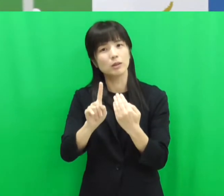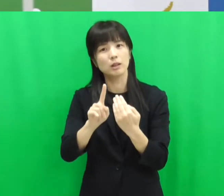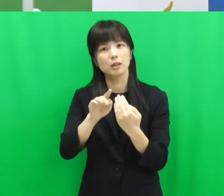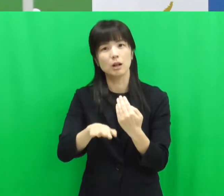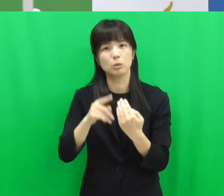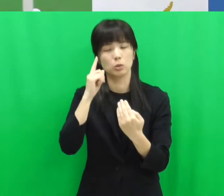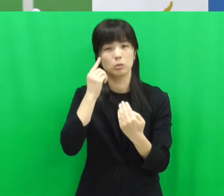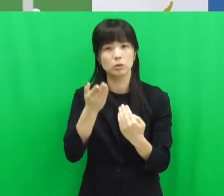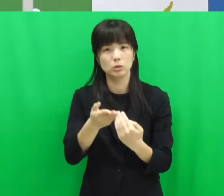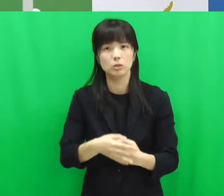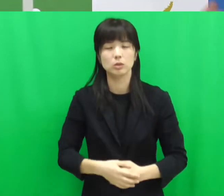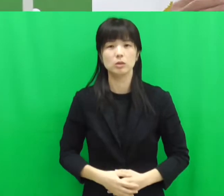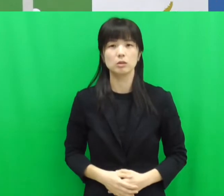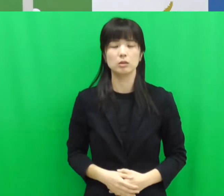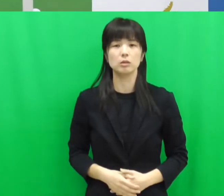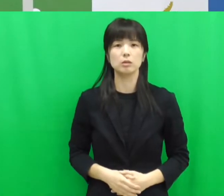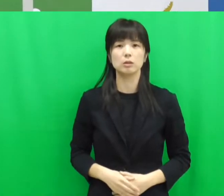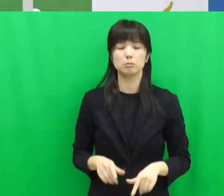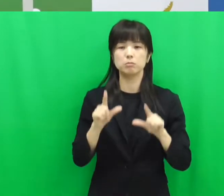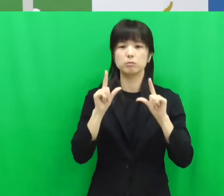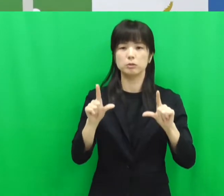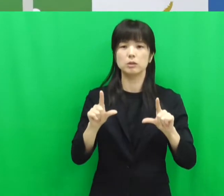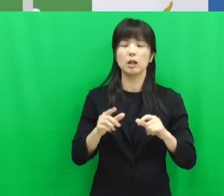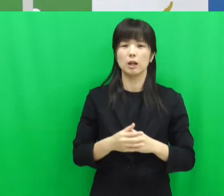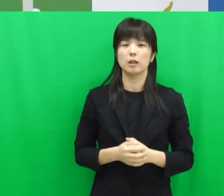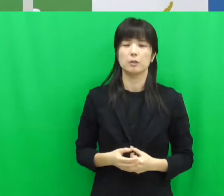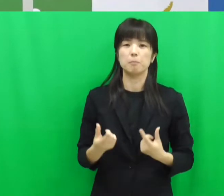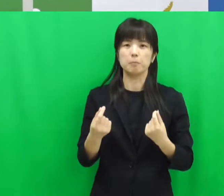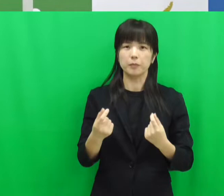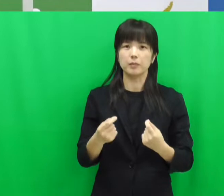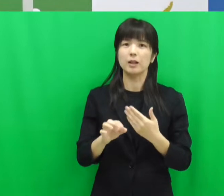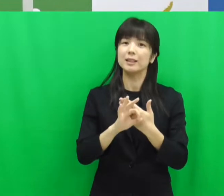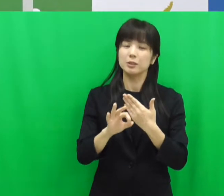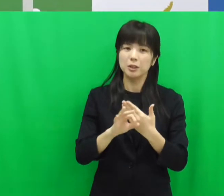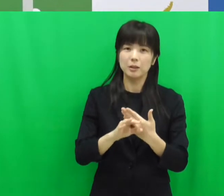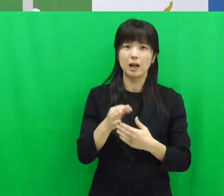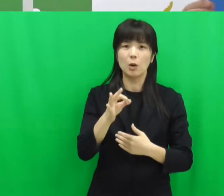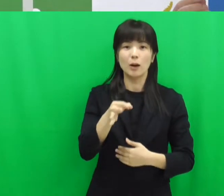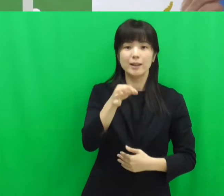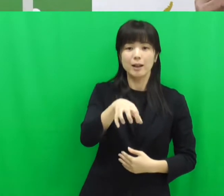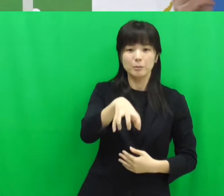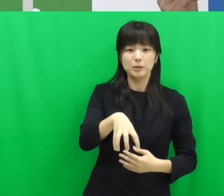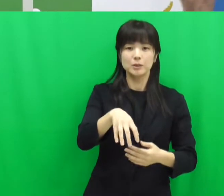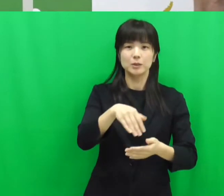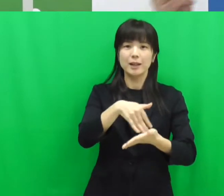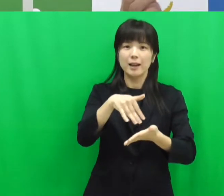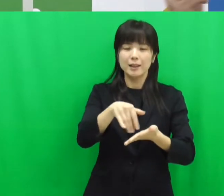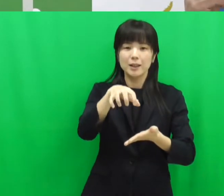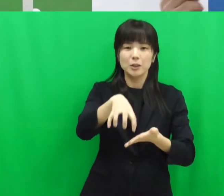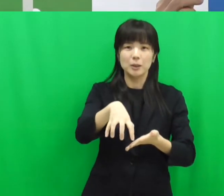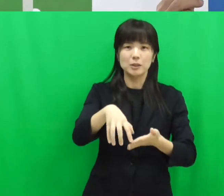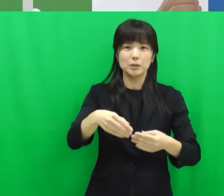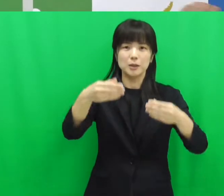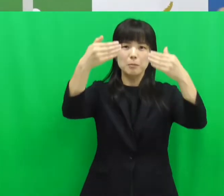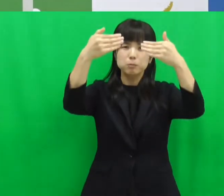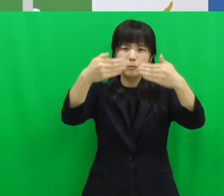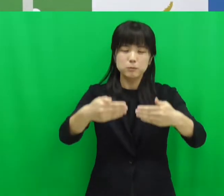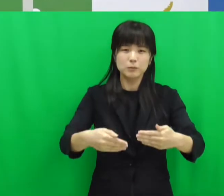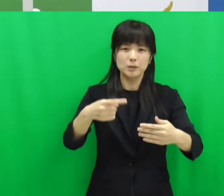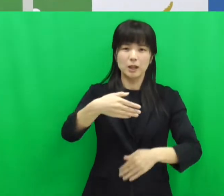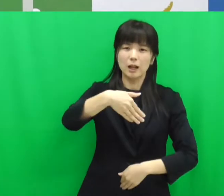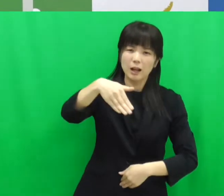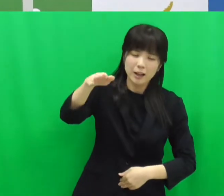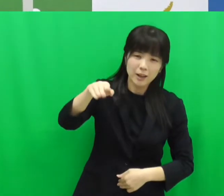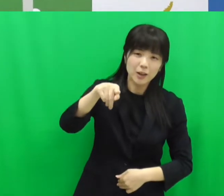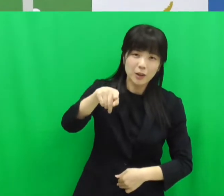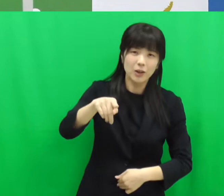毎回例えばレジのパーテーション一つ取ってみてもですね、年を取ったから声が聞き取りづらいということでこうパーテー